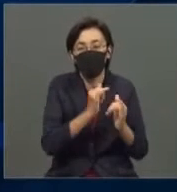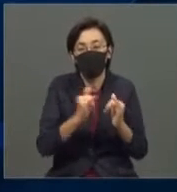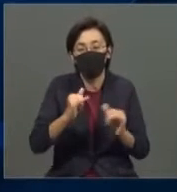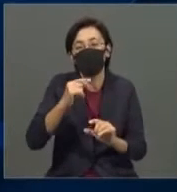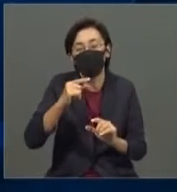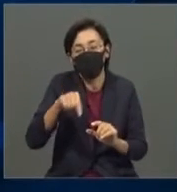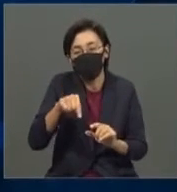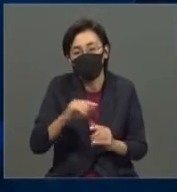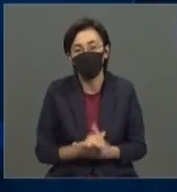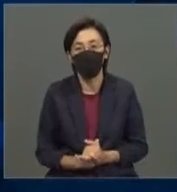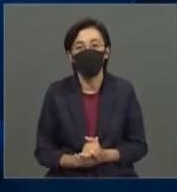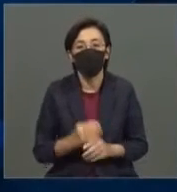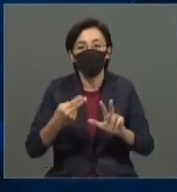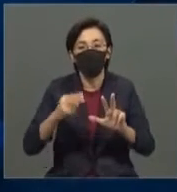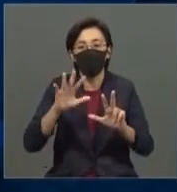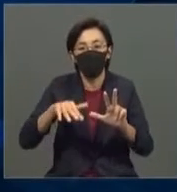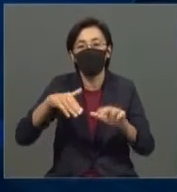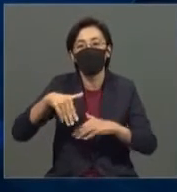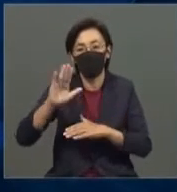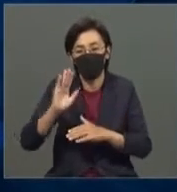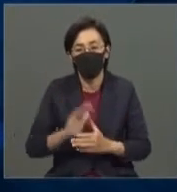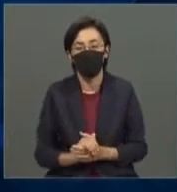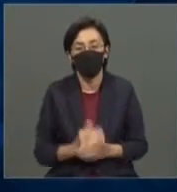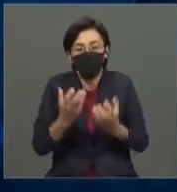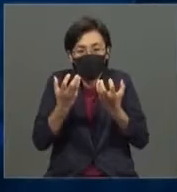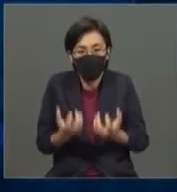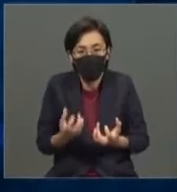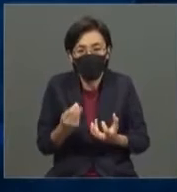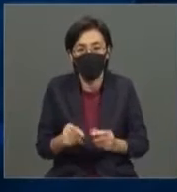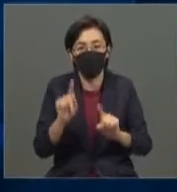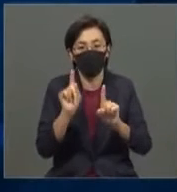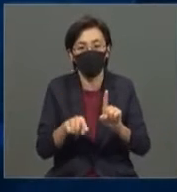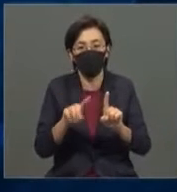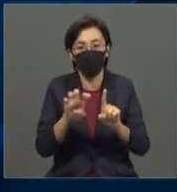าล 35,000 กว่าคนนะครับอาการหนักอยู่ที่